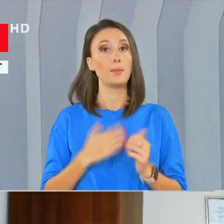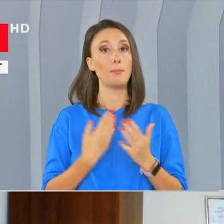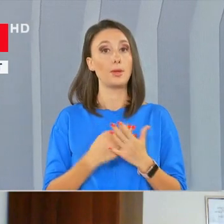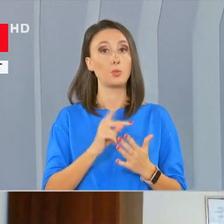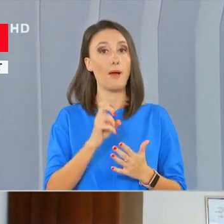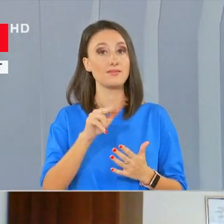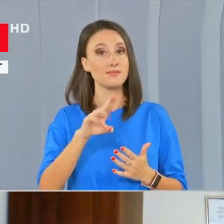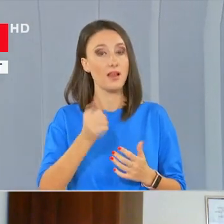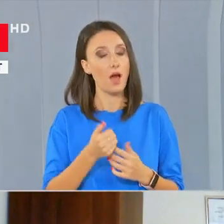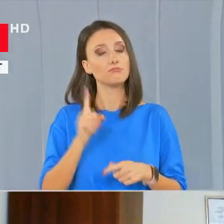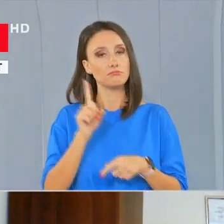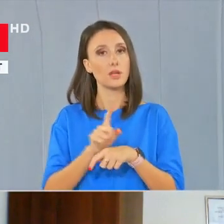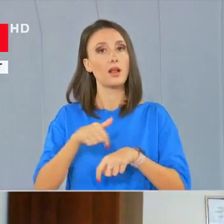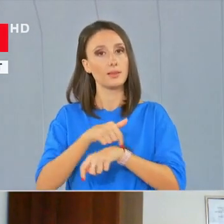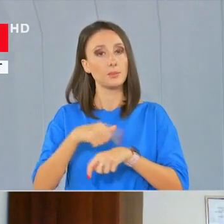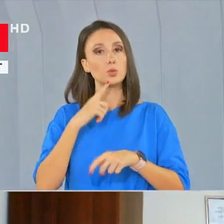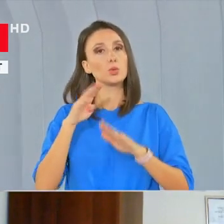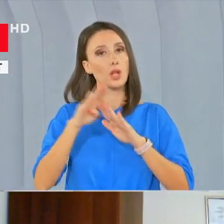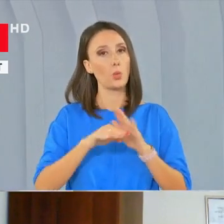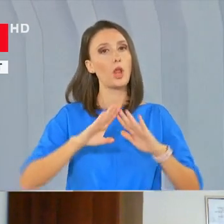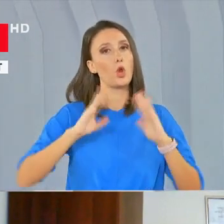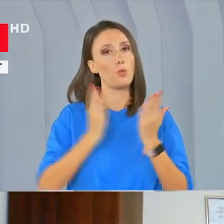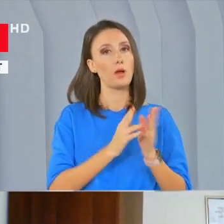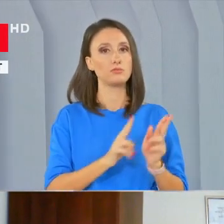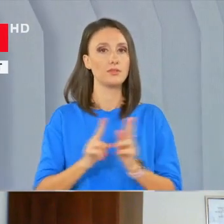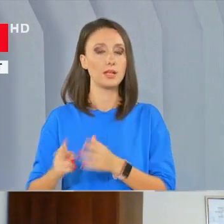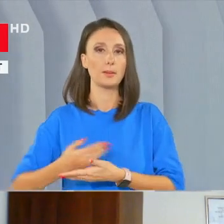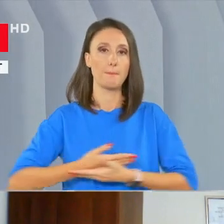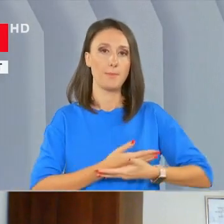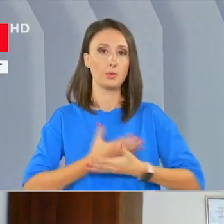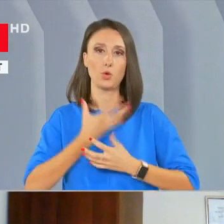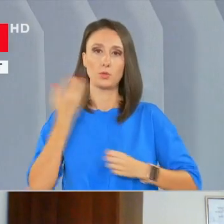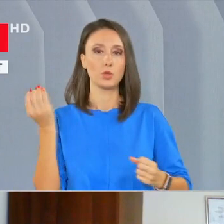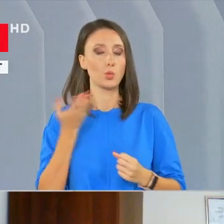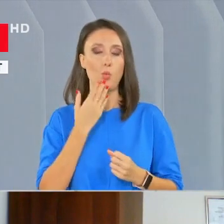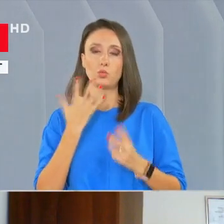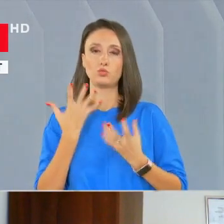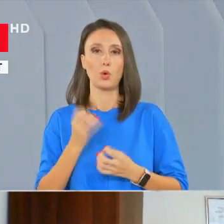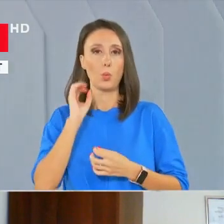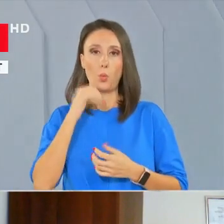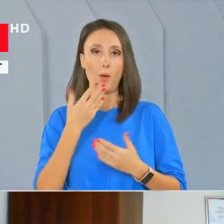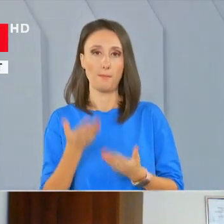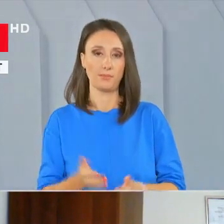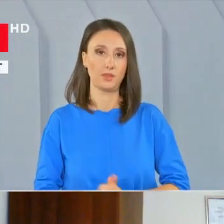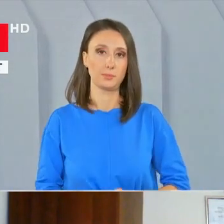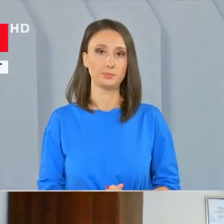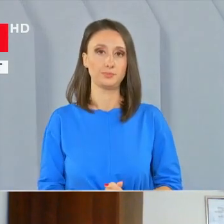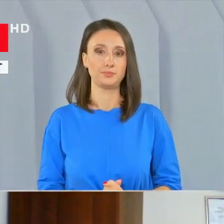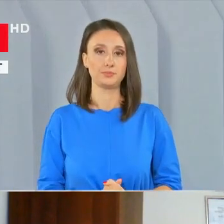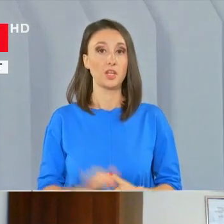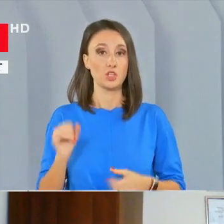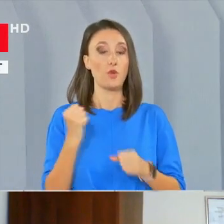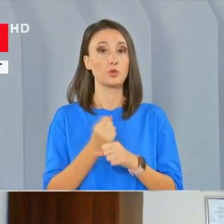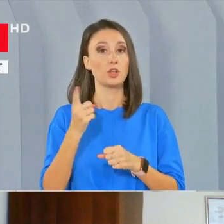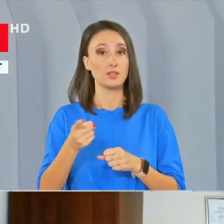palestinienilor, dar în același timp suntem pentru regulile lumii civilizate. Bebeluși decapitați, n-am ce căuta între oameni. Cei care au